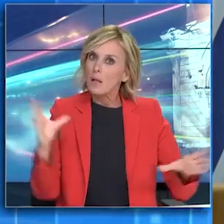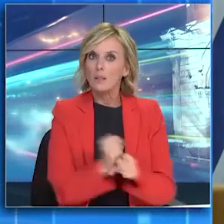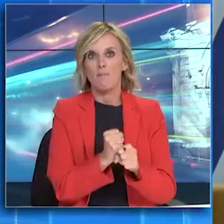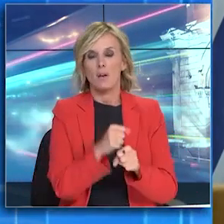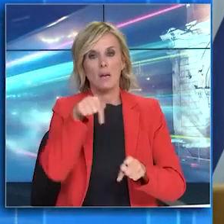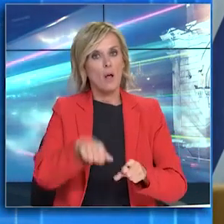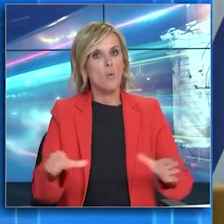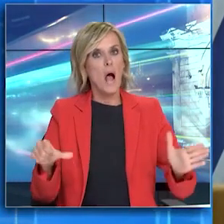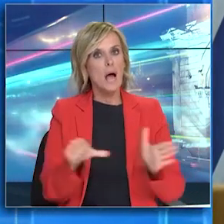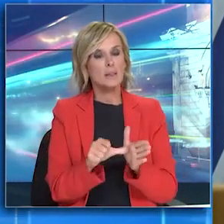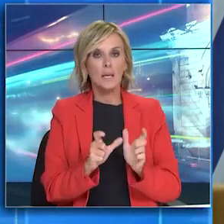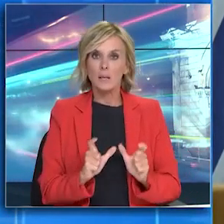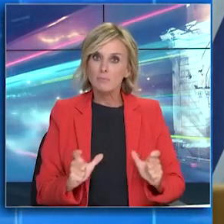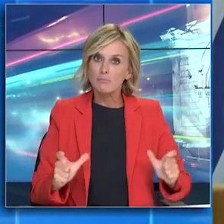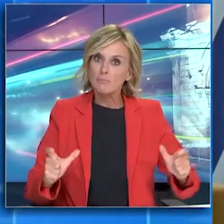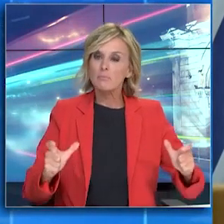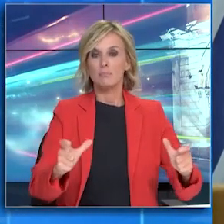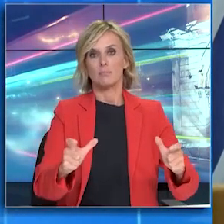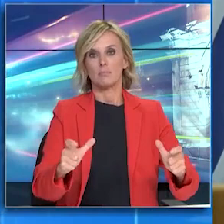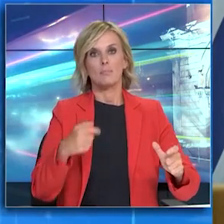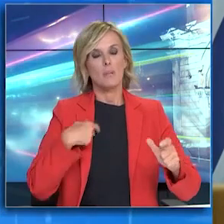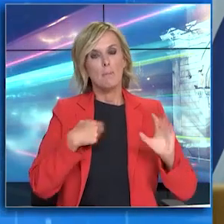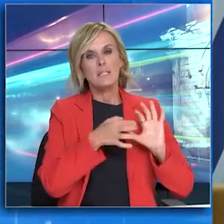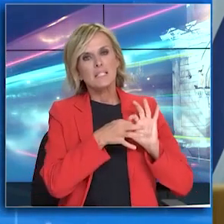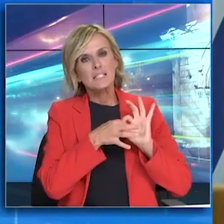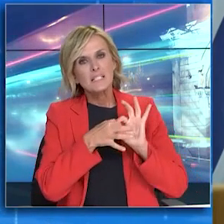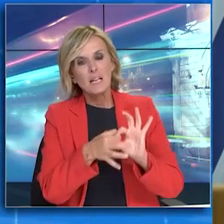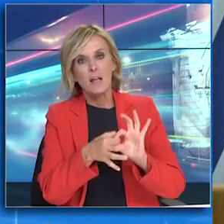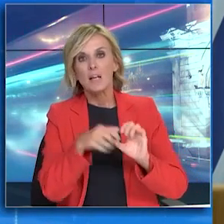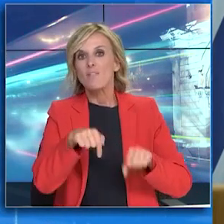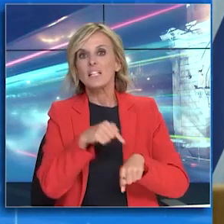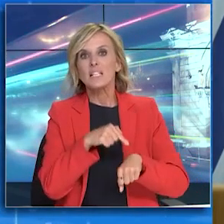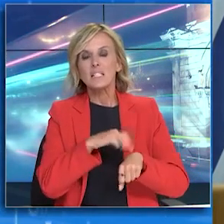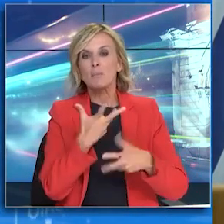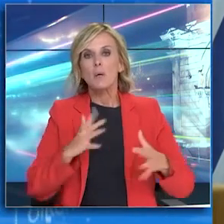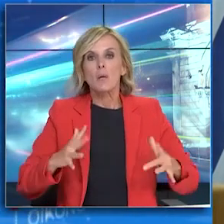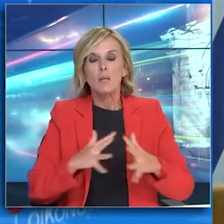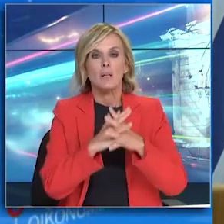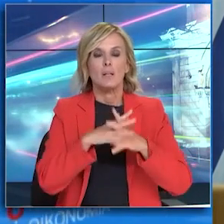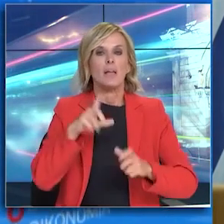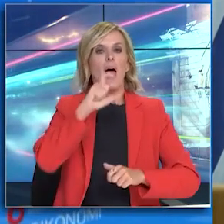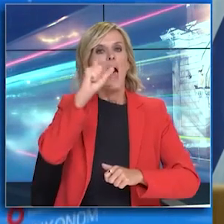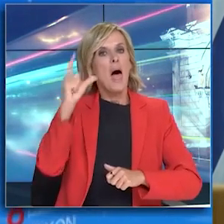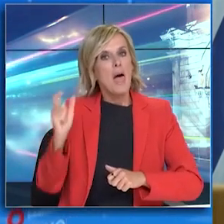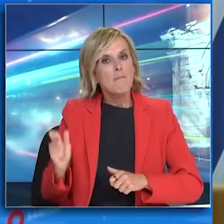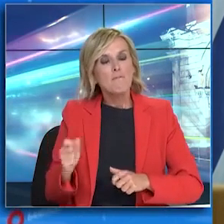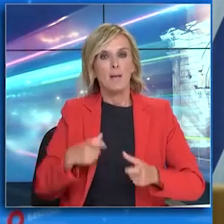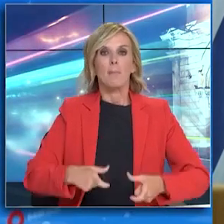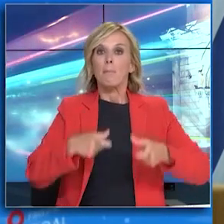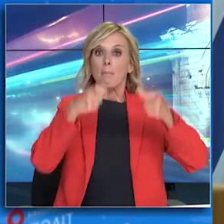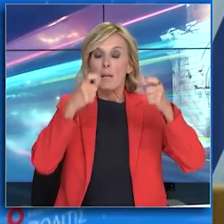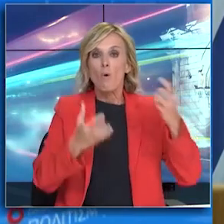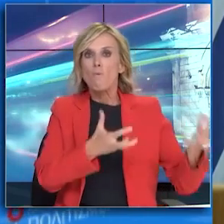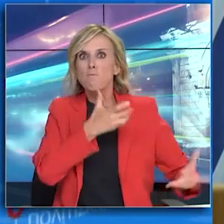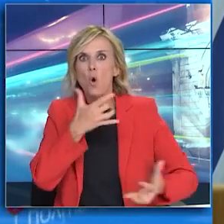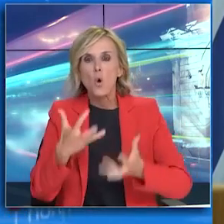Αττική. Συνεχίζουμε να δίνουμε τη μεγάλη μάχη στην Εύβοια, στην Ηλία και σε άλλες περιοχές όπου η φωτιά δεν